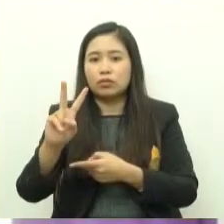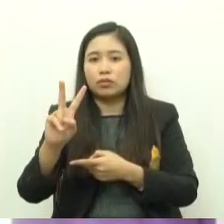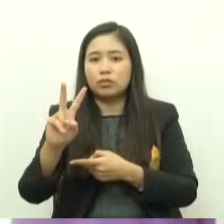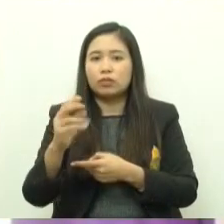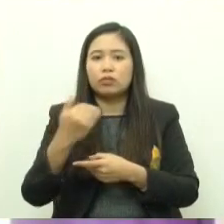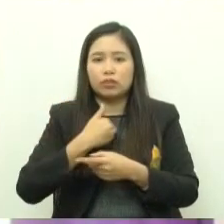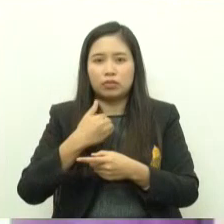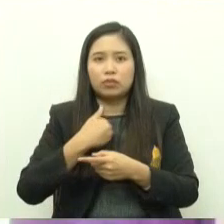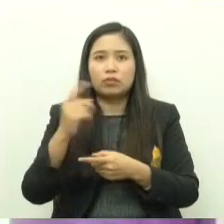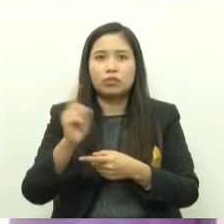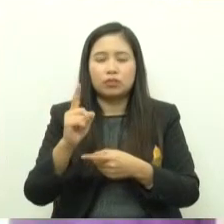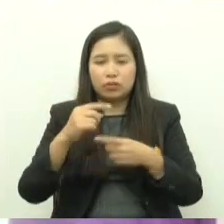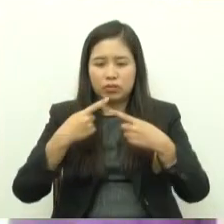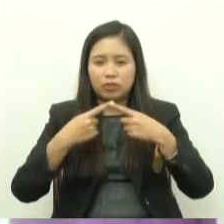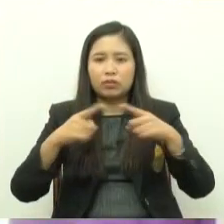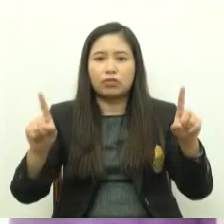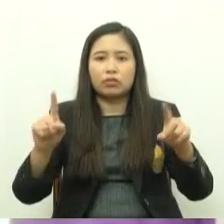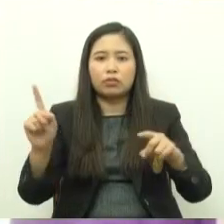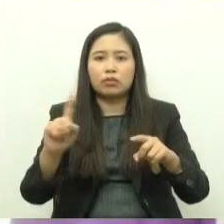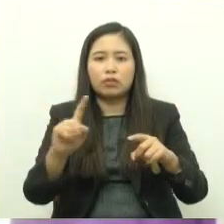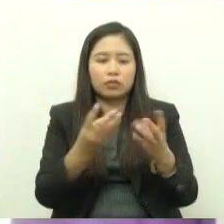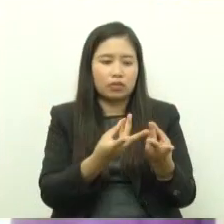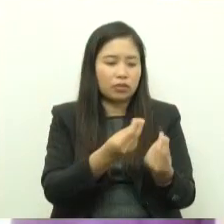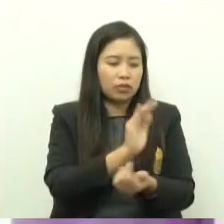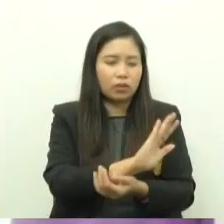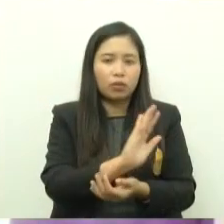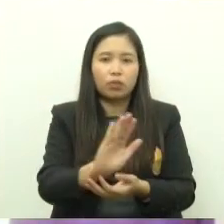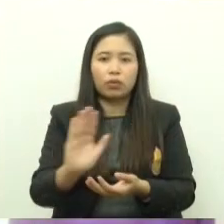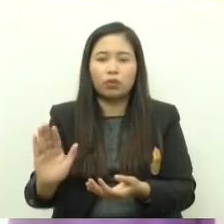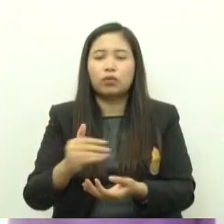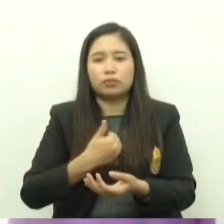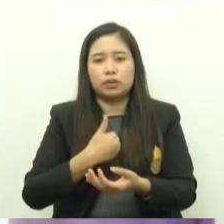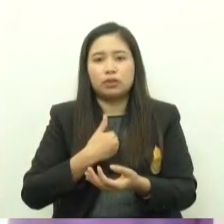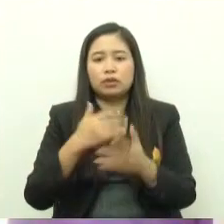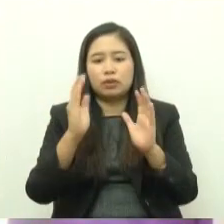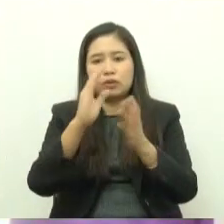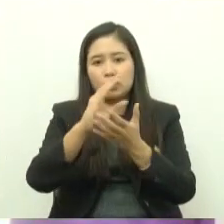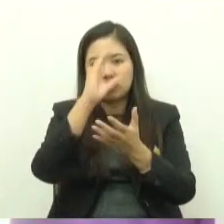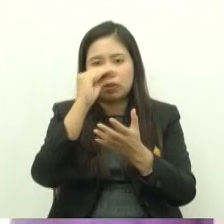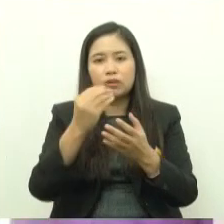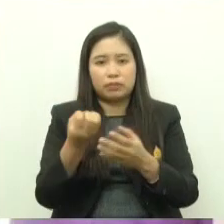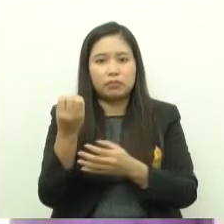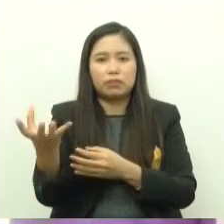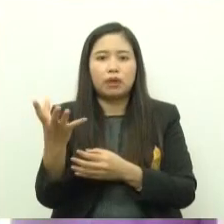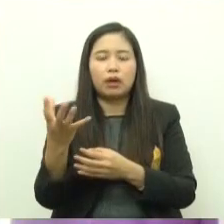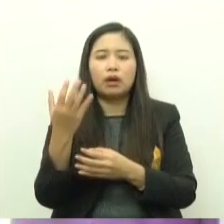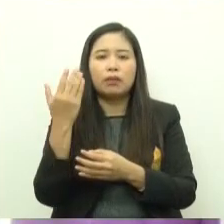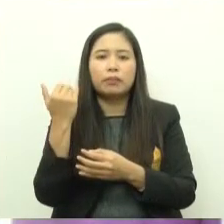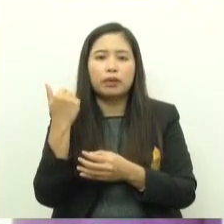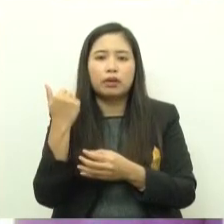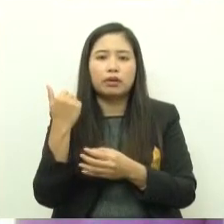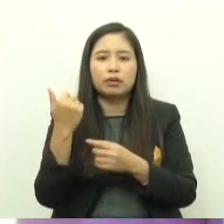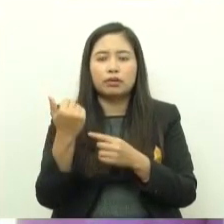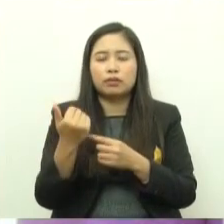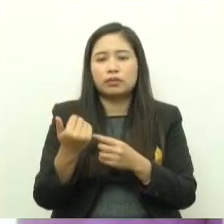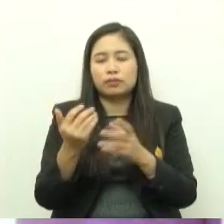มีความแตกต่างในด้านบริบทแล้วก็อ่าผู้เรียนค่อนข้างเยอะนะคะเพราะว่าอ่า